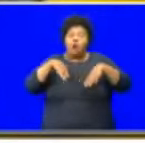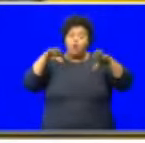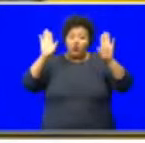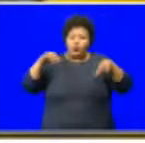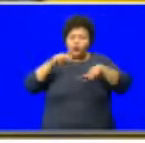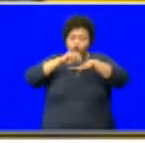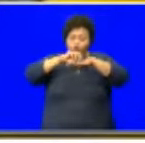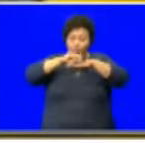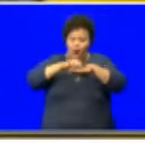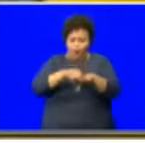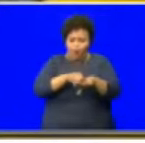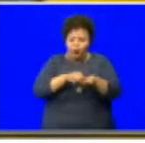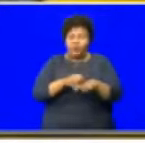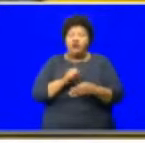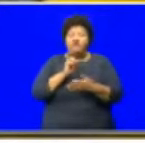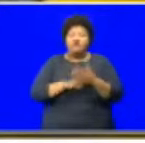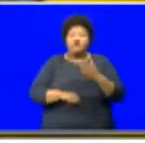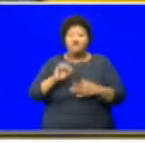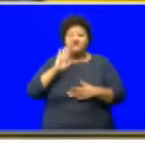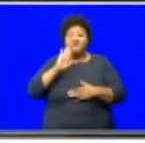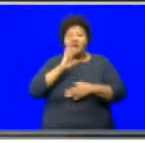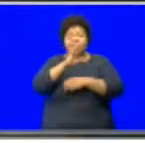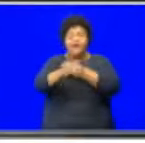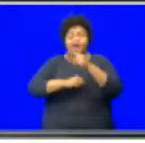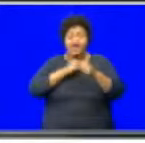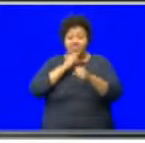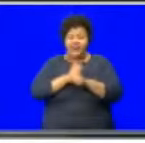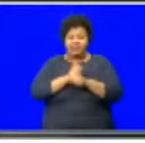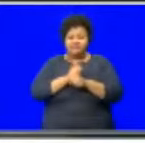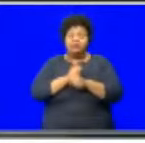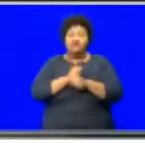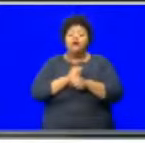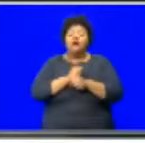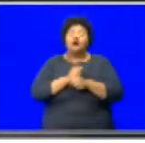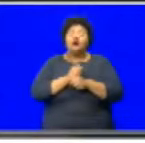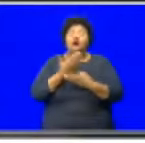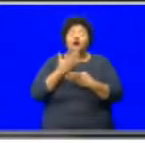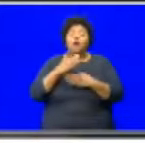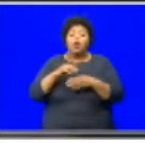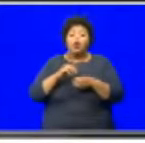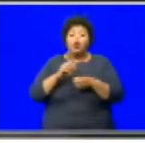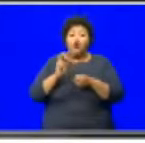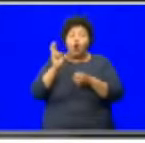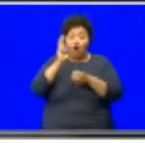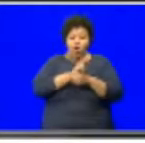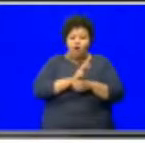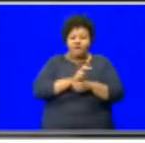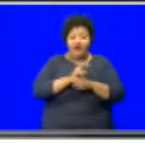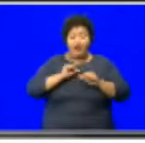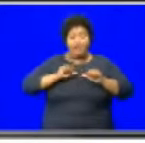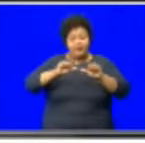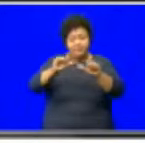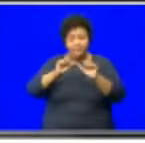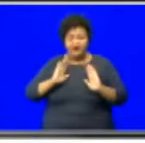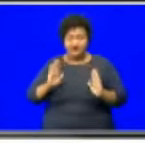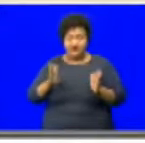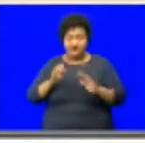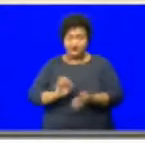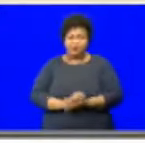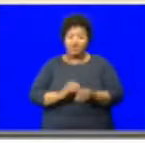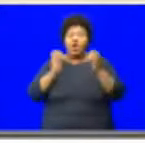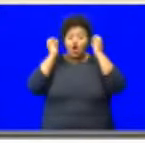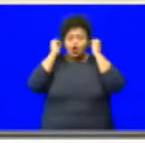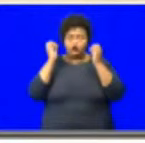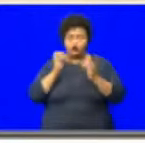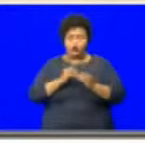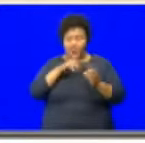labaneminyaka lesukela kulesihlanu kuya phansi. Umfundisi wetempilo ka-WHO ligatsha lalapha eveni Dr. Kevin Makatsange uthi